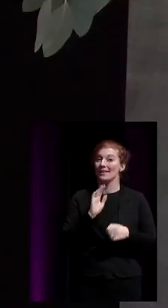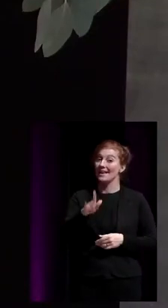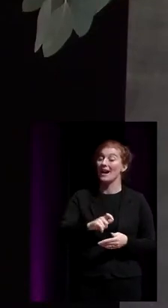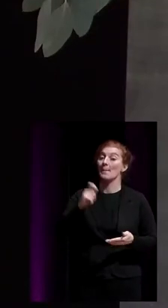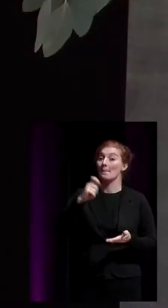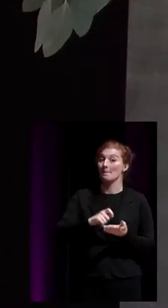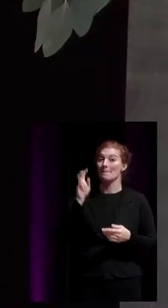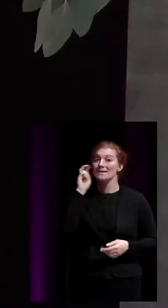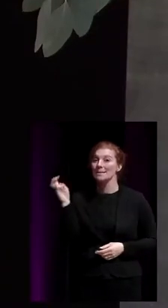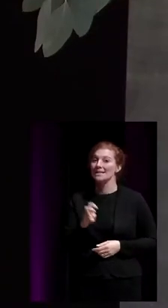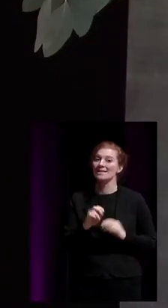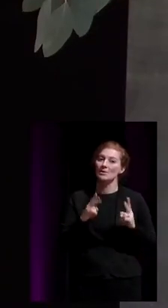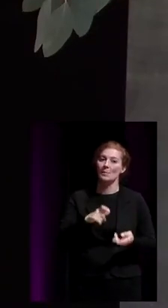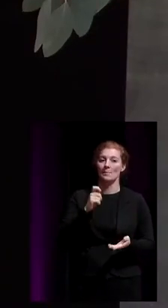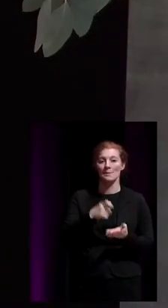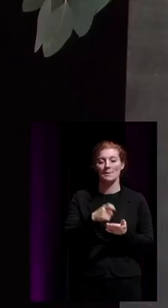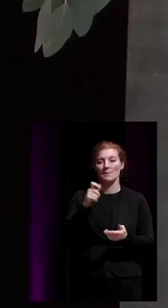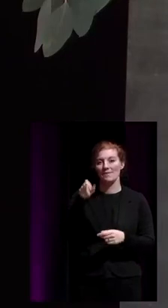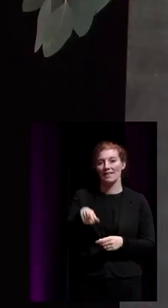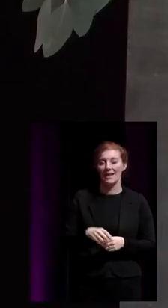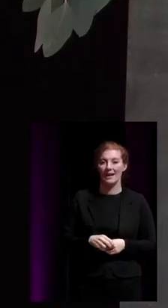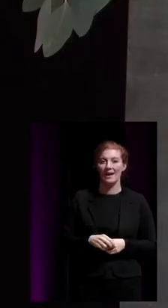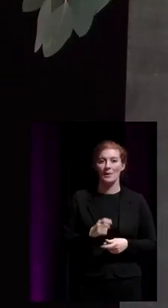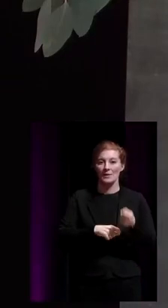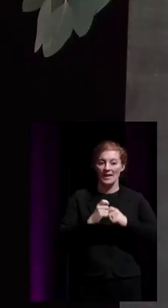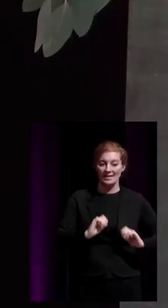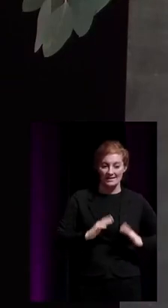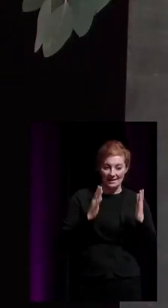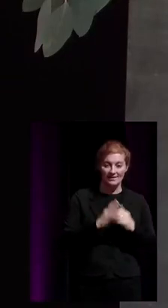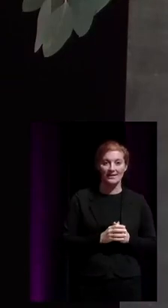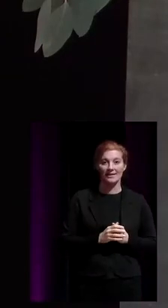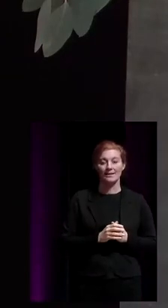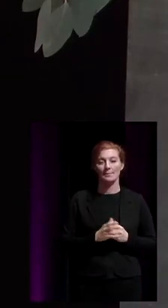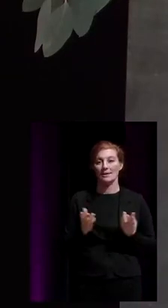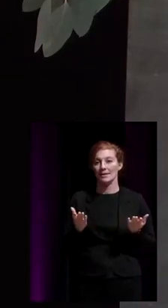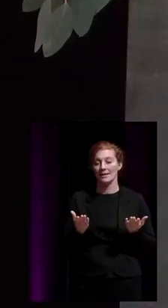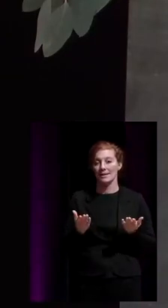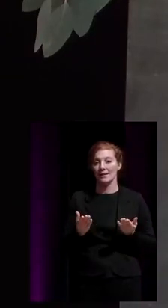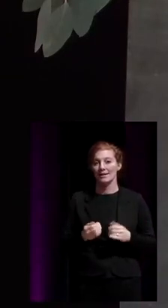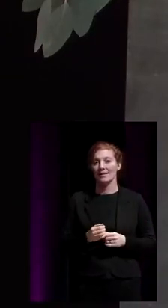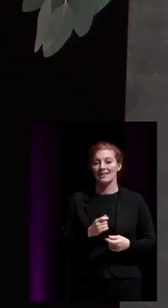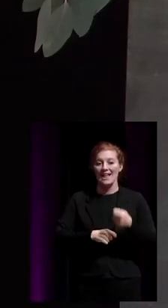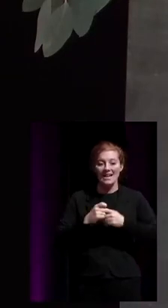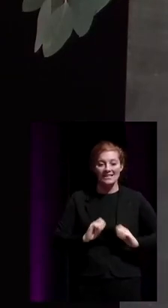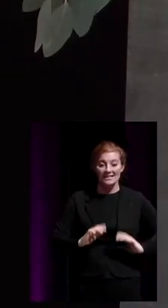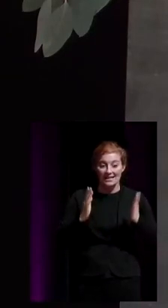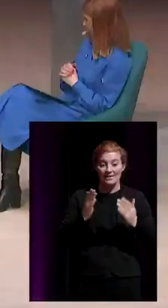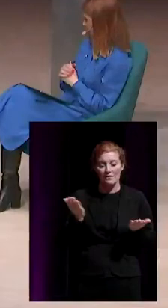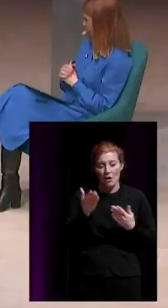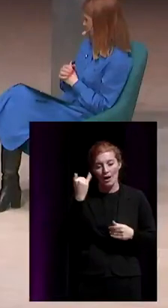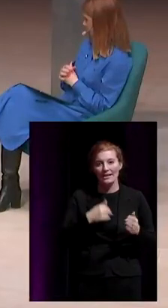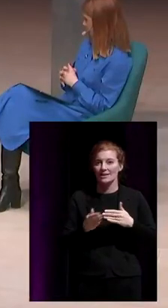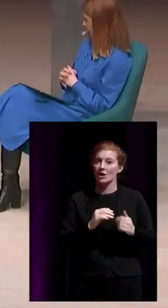och näringsliv, värderingar nämnde du det sista här, Jan, och det talade också om, Carl. Räcker det? Vad kan näringslivet göra själva? Nej, men